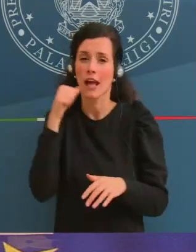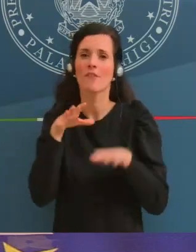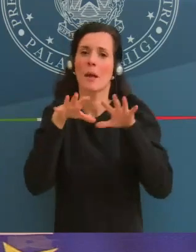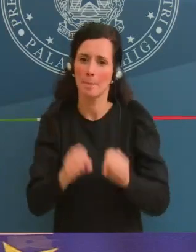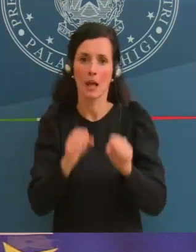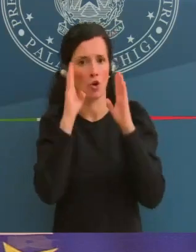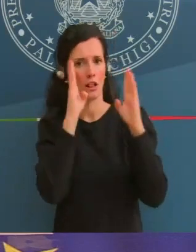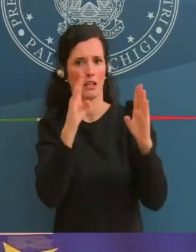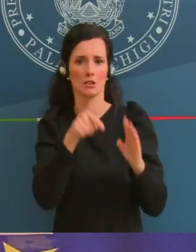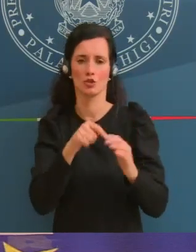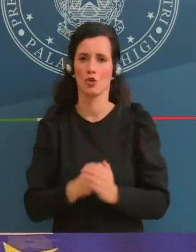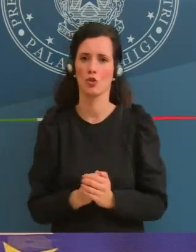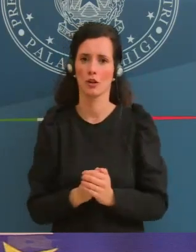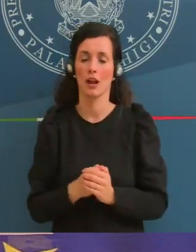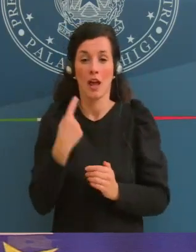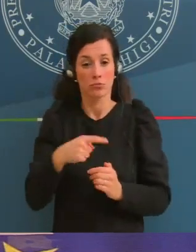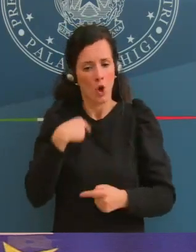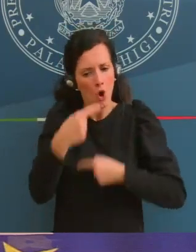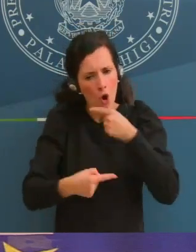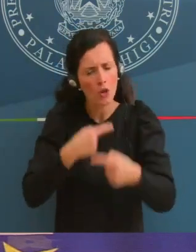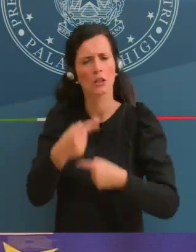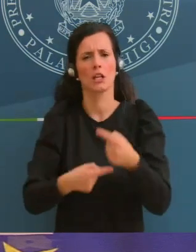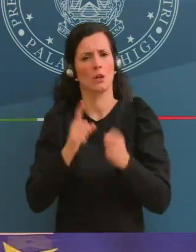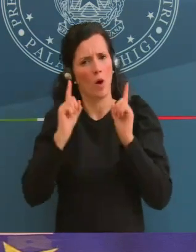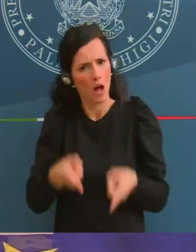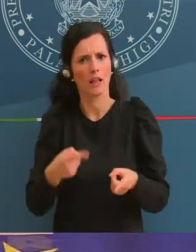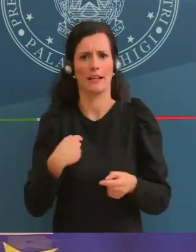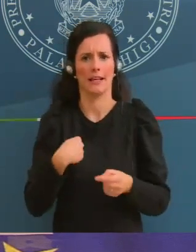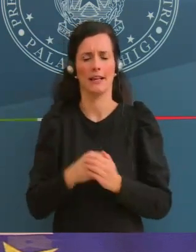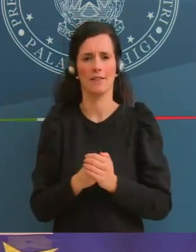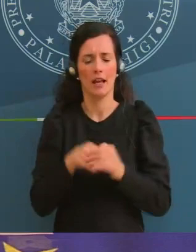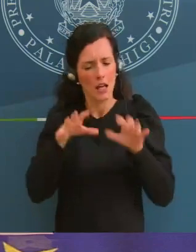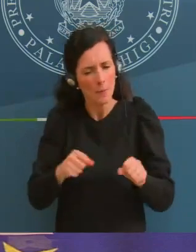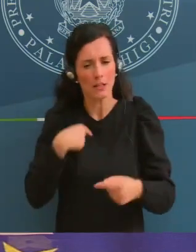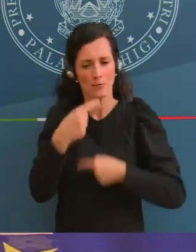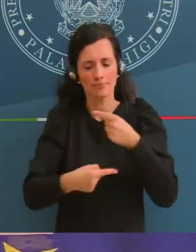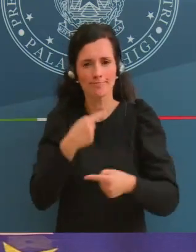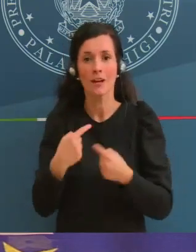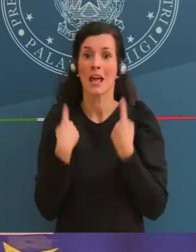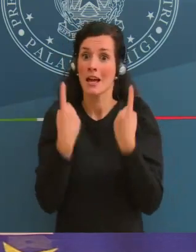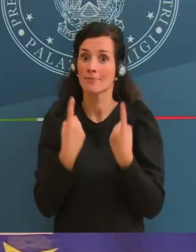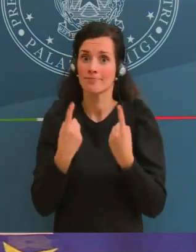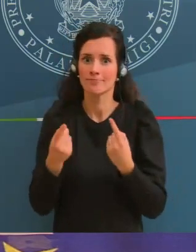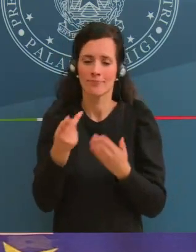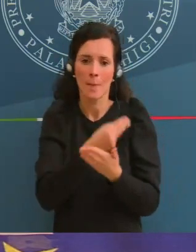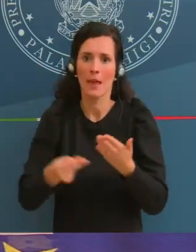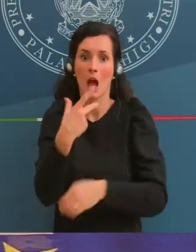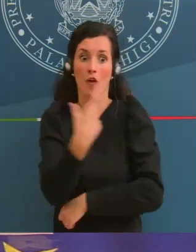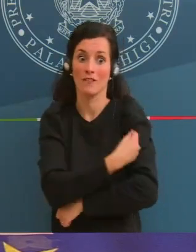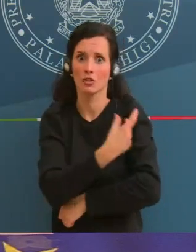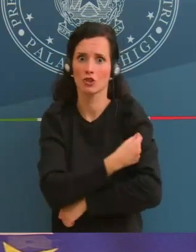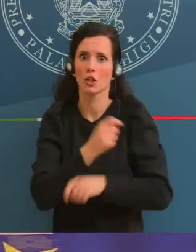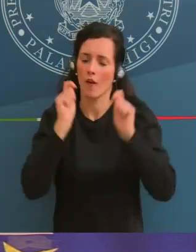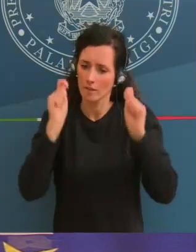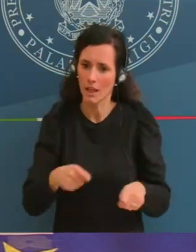essere operativo dobbiamo attendere le cure monoclonali arriveranno tutte col nuovo anno però è chiaro che